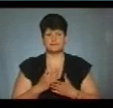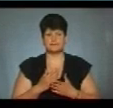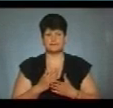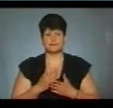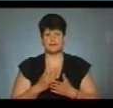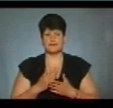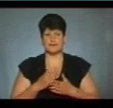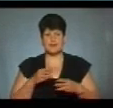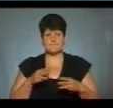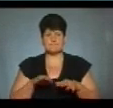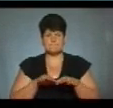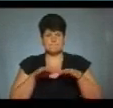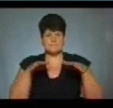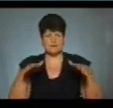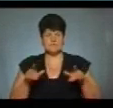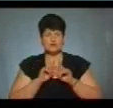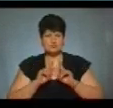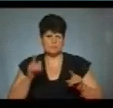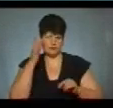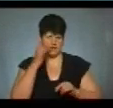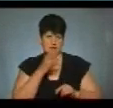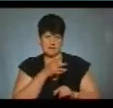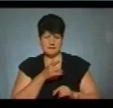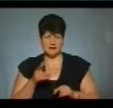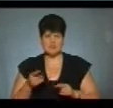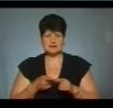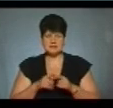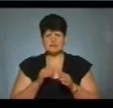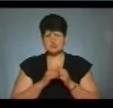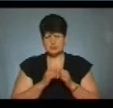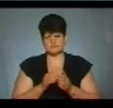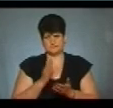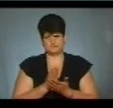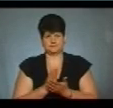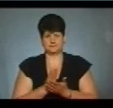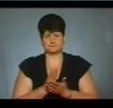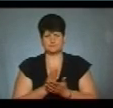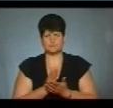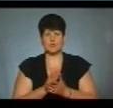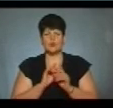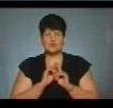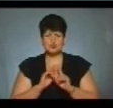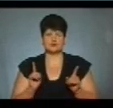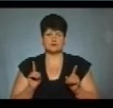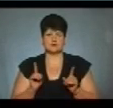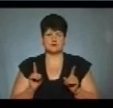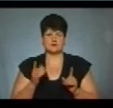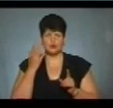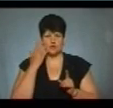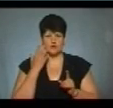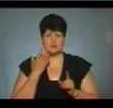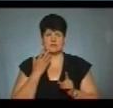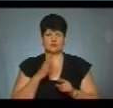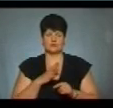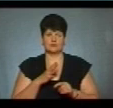характерні паводки, особливо у літній період. І ці події відбуваються часто. Коли особливо великі паводки це були